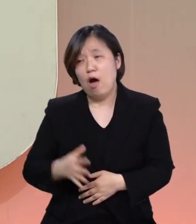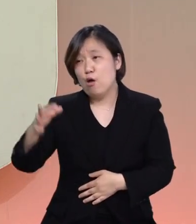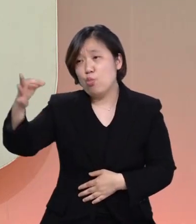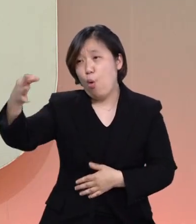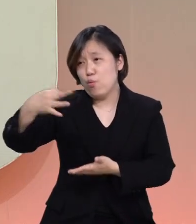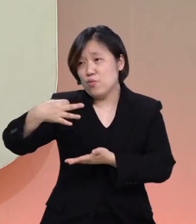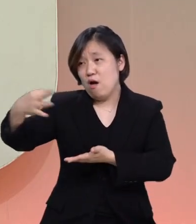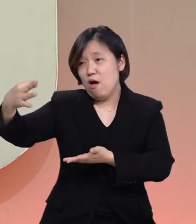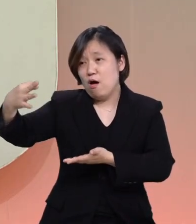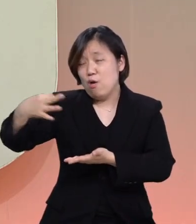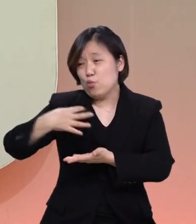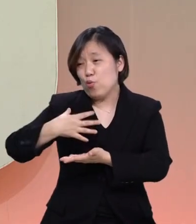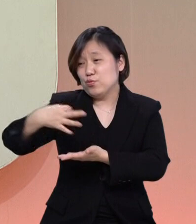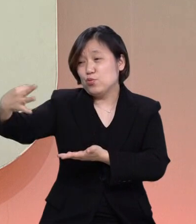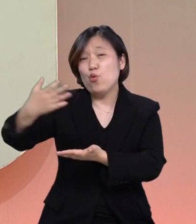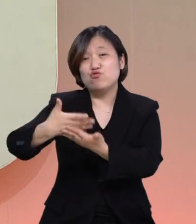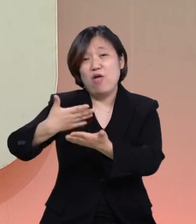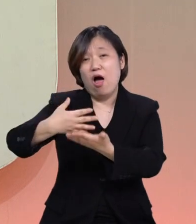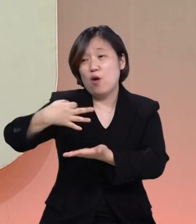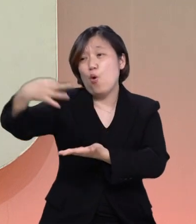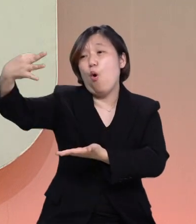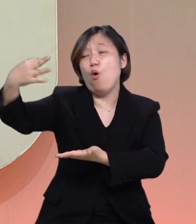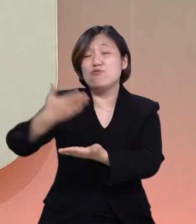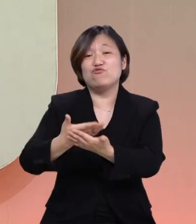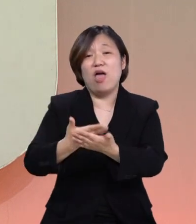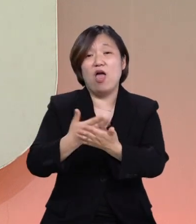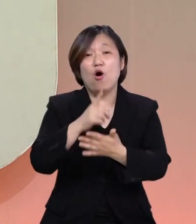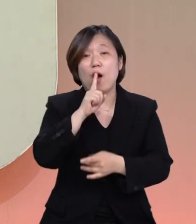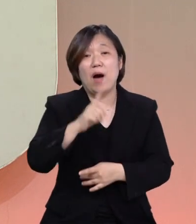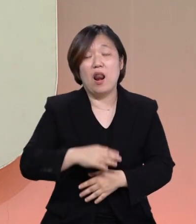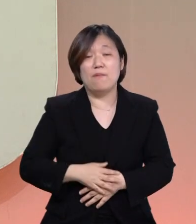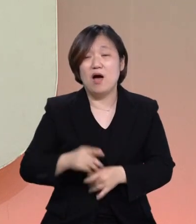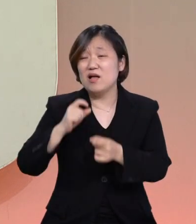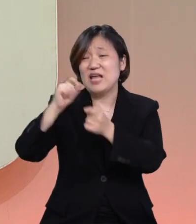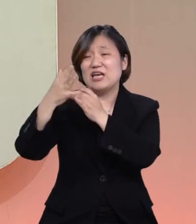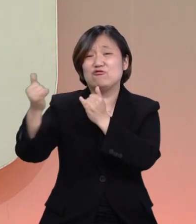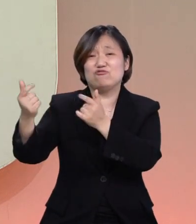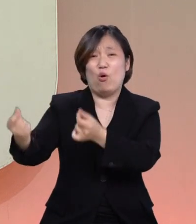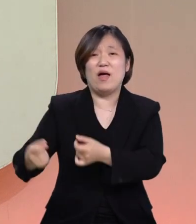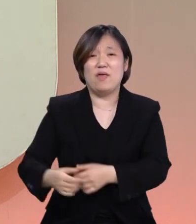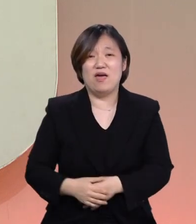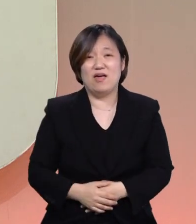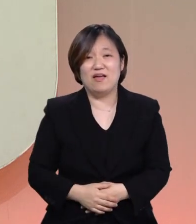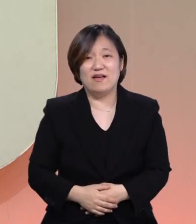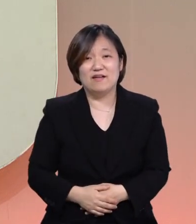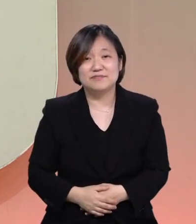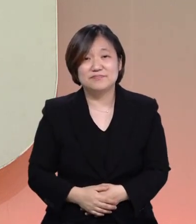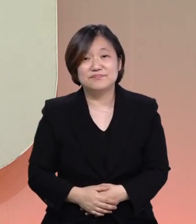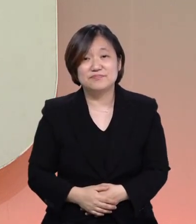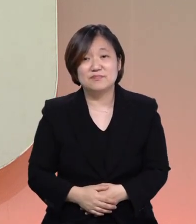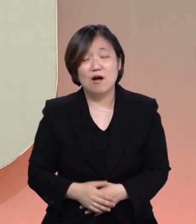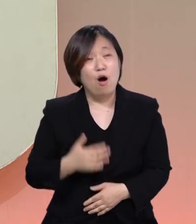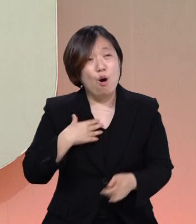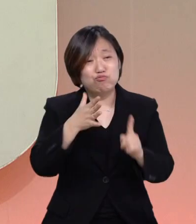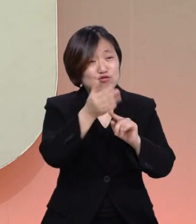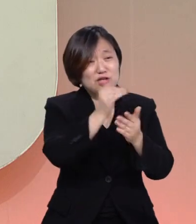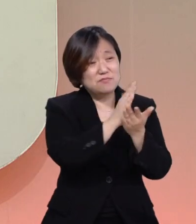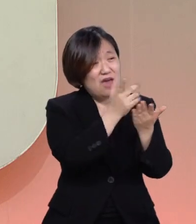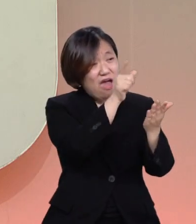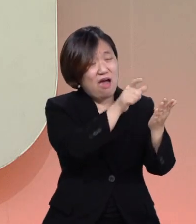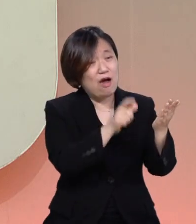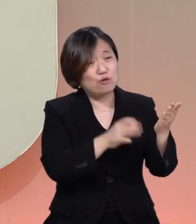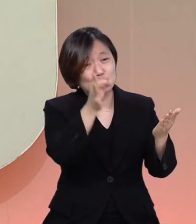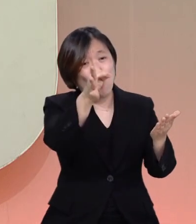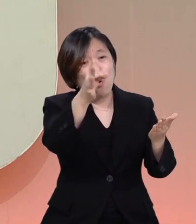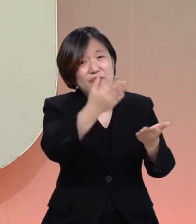큰 돈을 요구하는 사람들은 거의 다 사이비라고 보시면 돼요 부처님 경전에 보면 어디